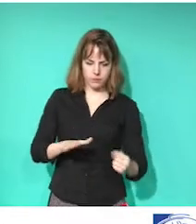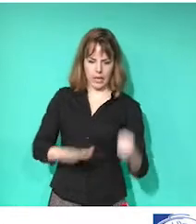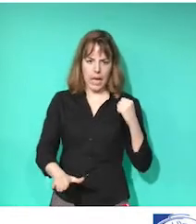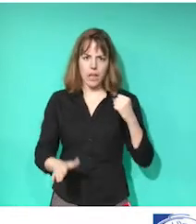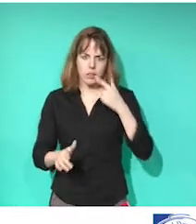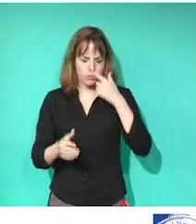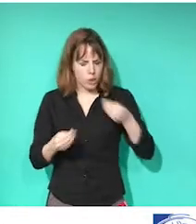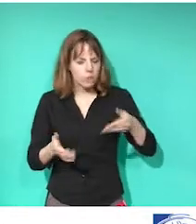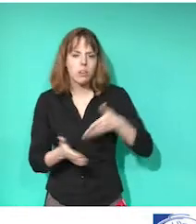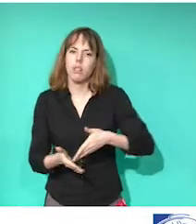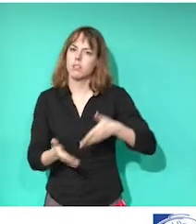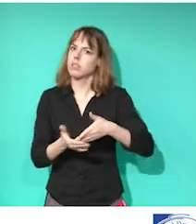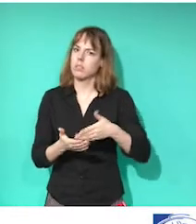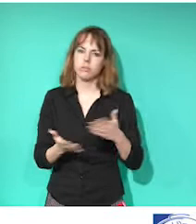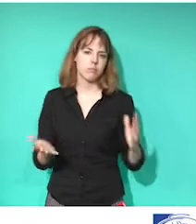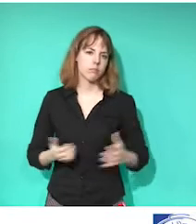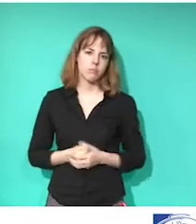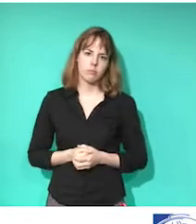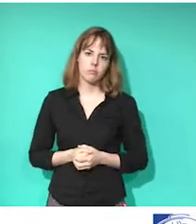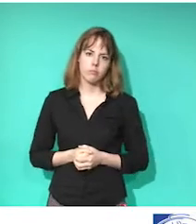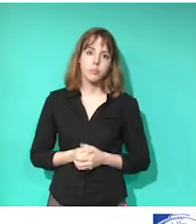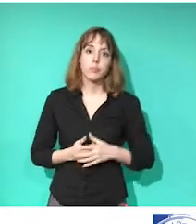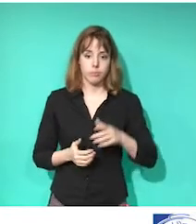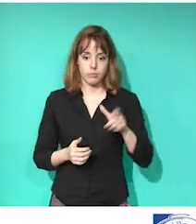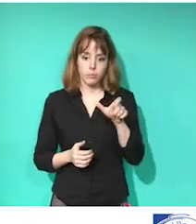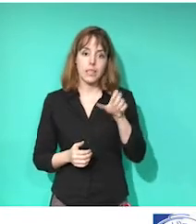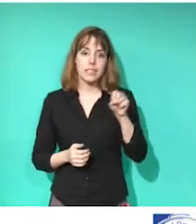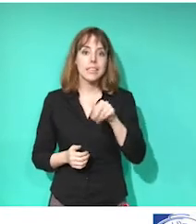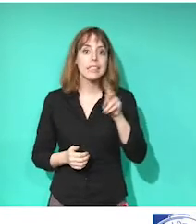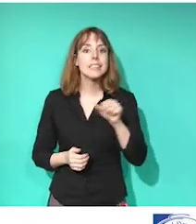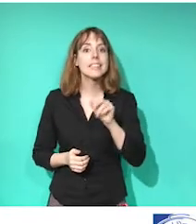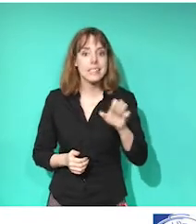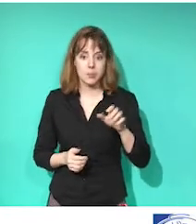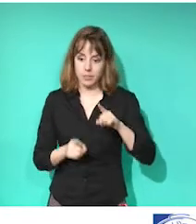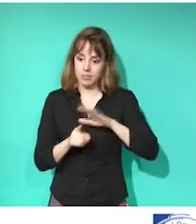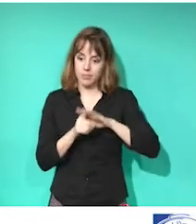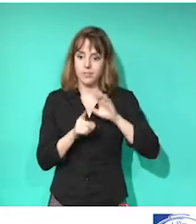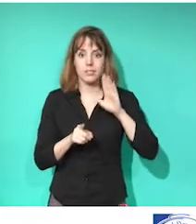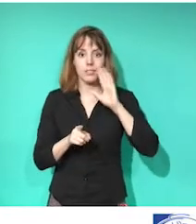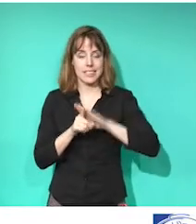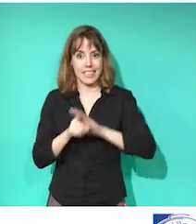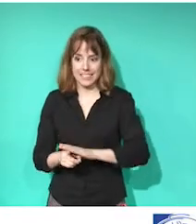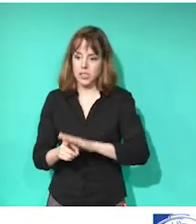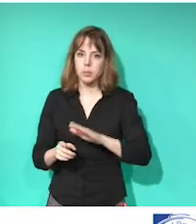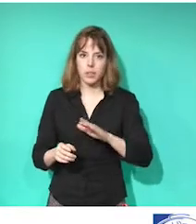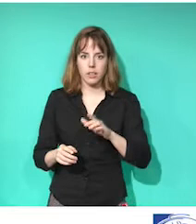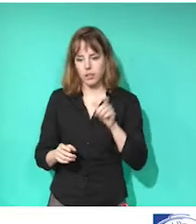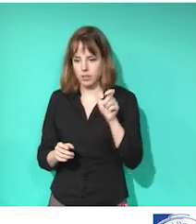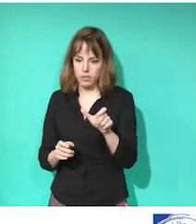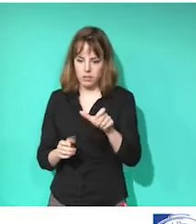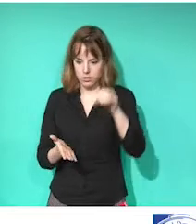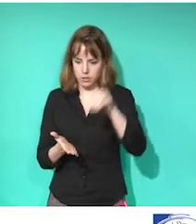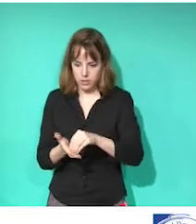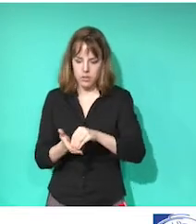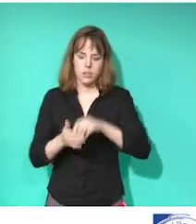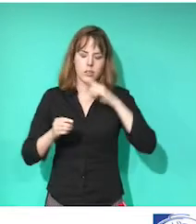champ des possibles. Alors, ce mot sexisme, et c'est ça qui est formidable, il a été lu, il a été écrit, Il a été